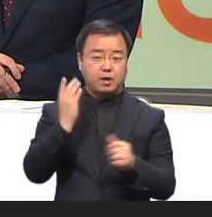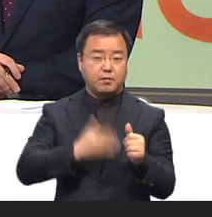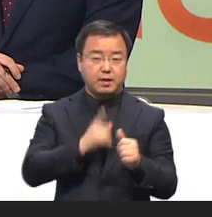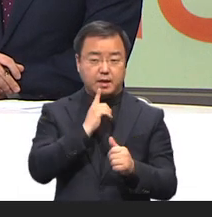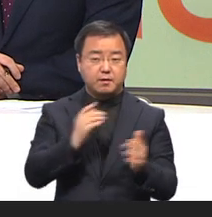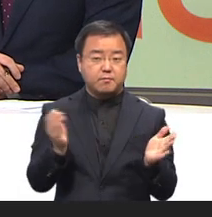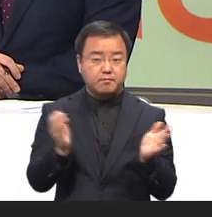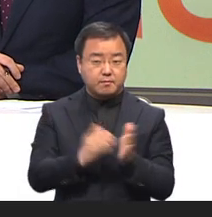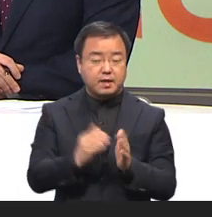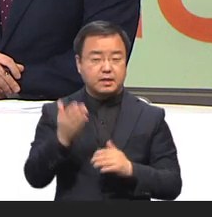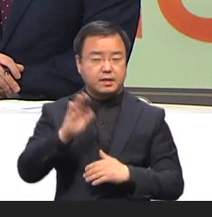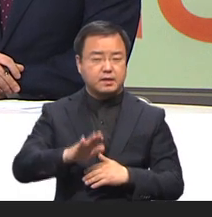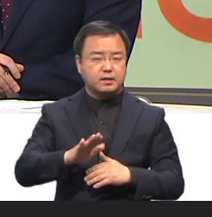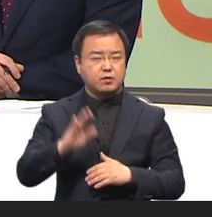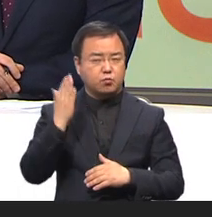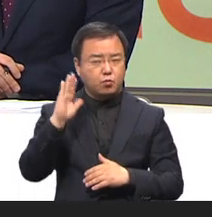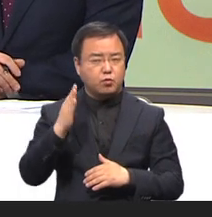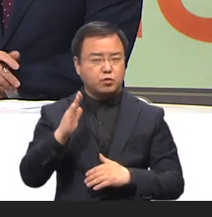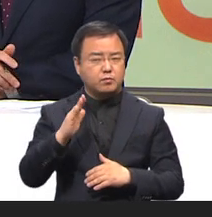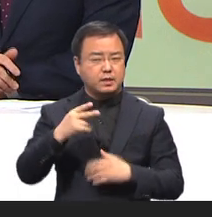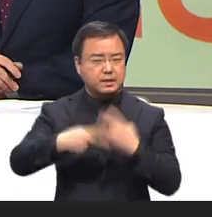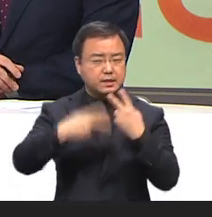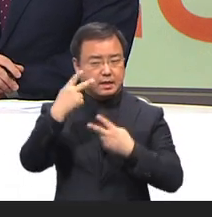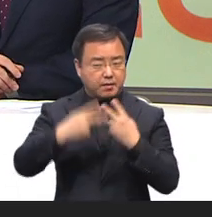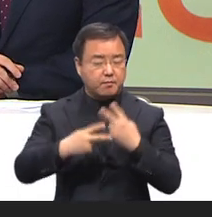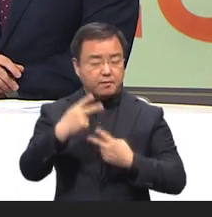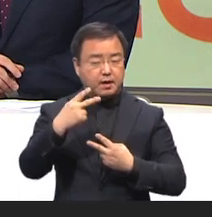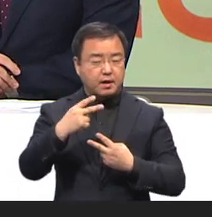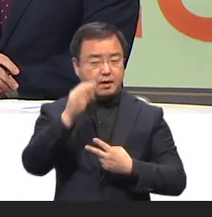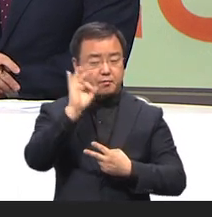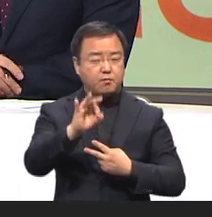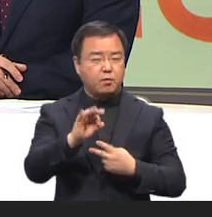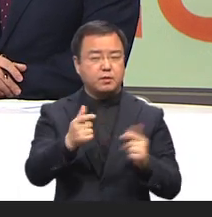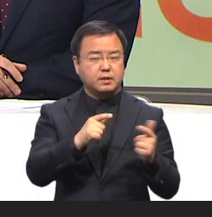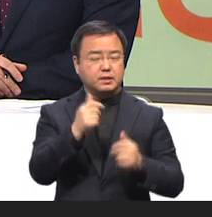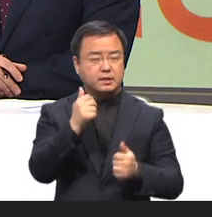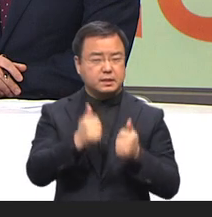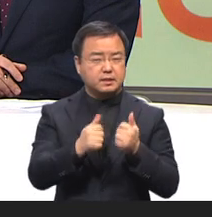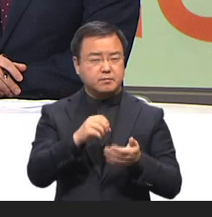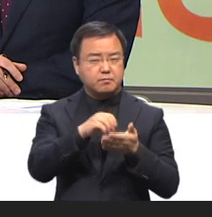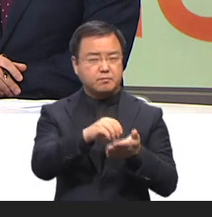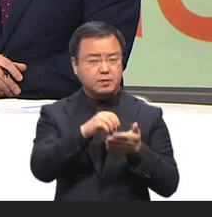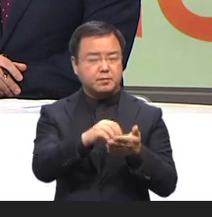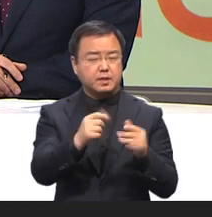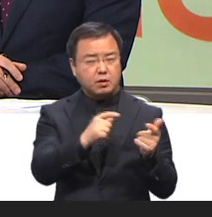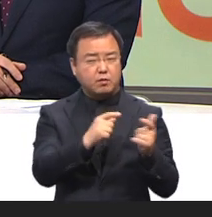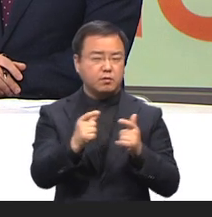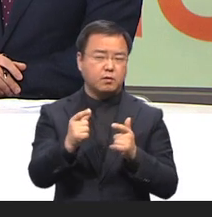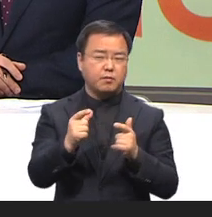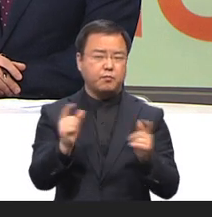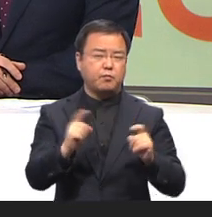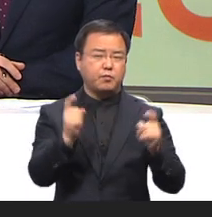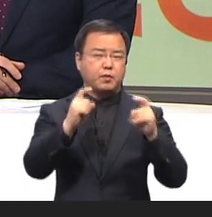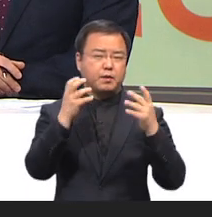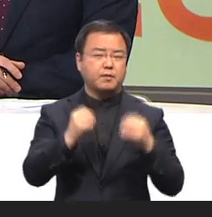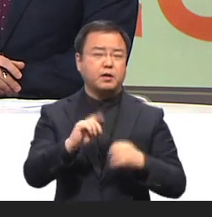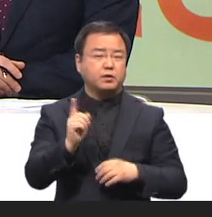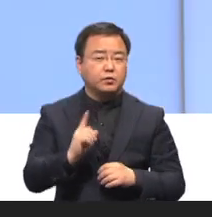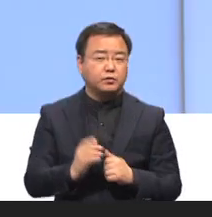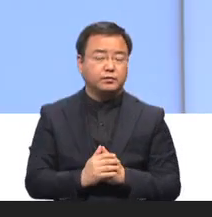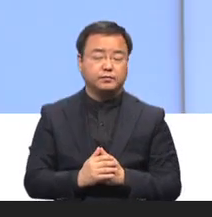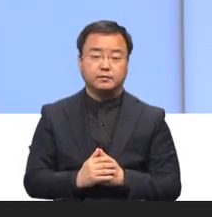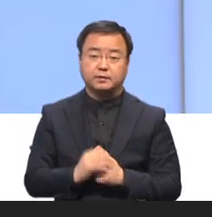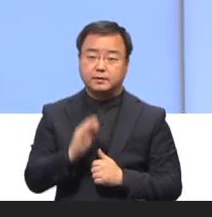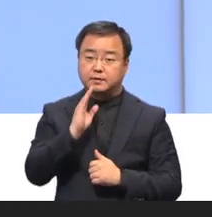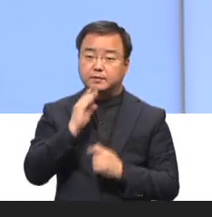때문에 입시나 사교육 논란이 많지 않습니까? 그렇습니다. 전문가 입장에서 대학 입시 교육이 어떤 방향으로 흘러가야 한다고 보시는지요? 아시다시피